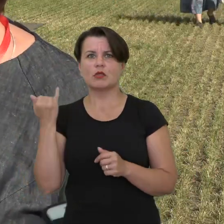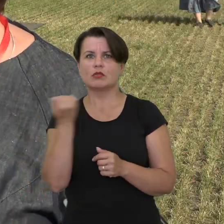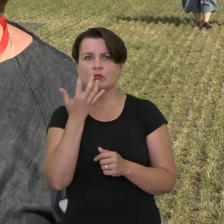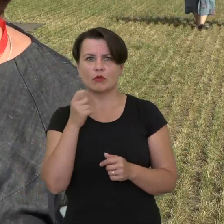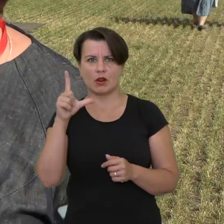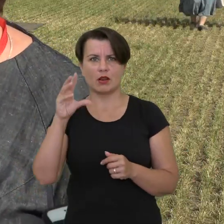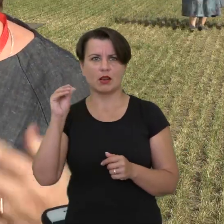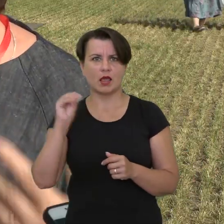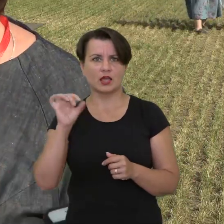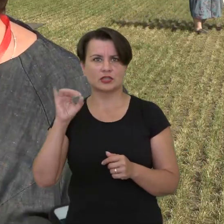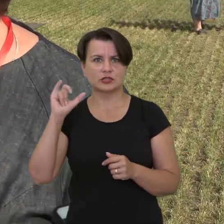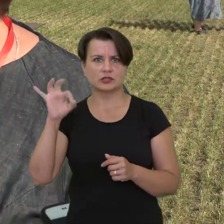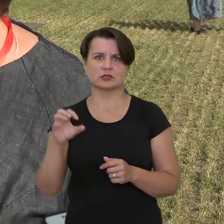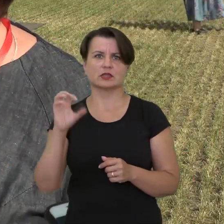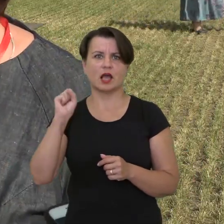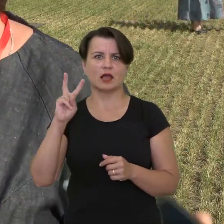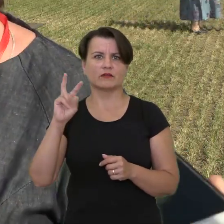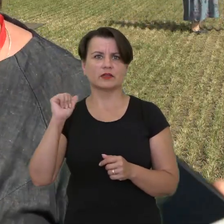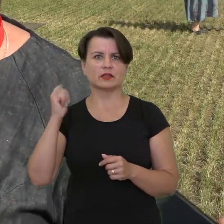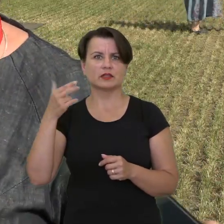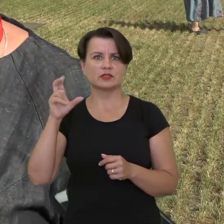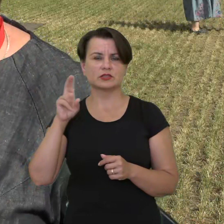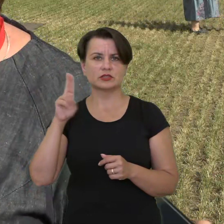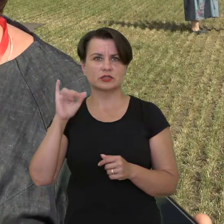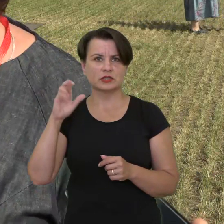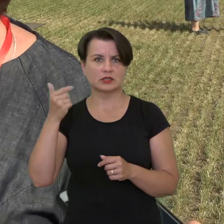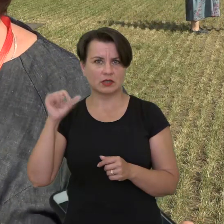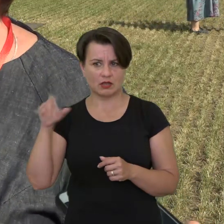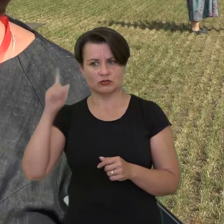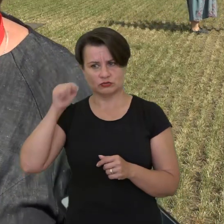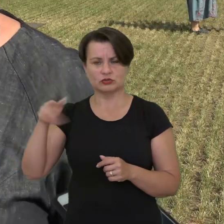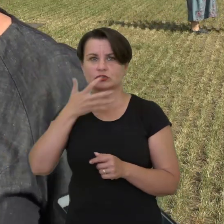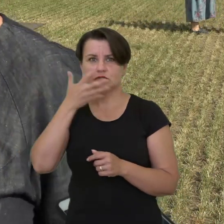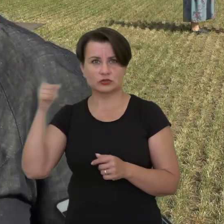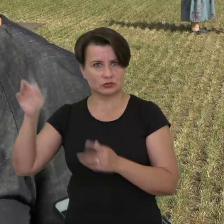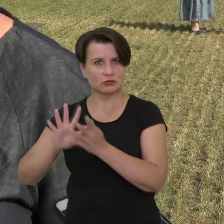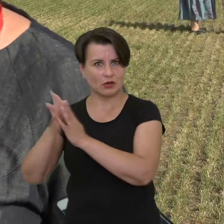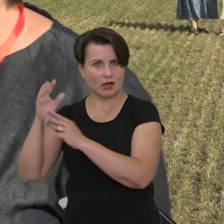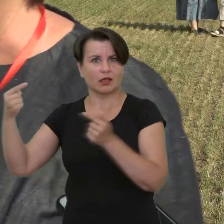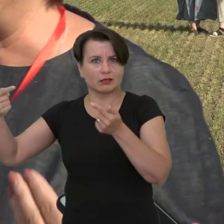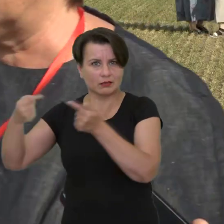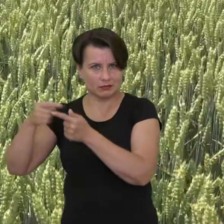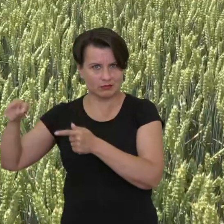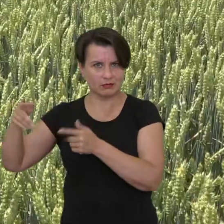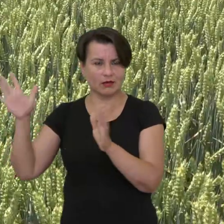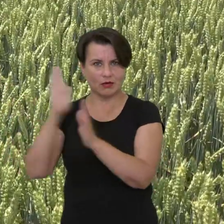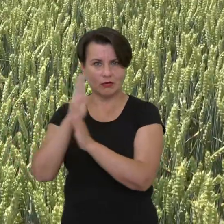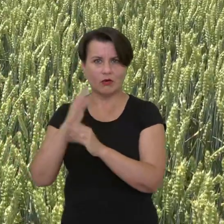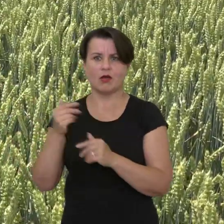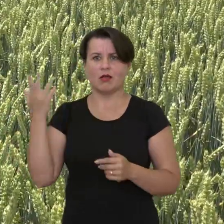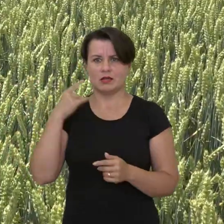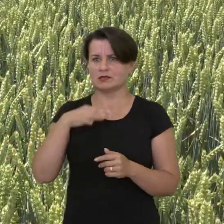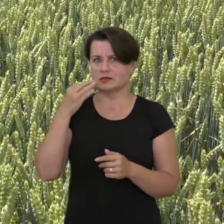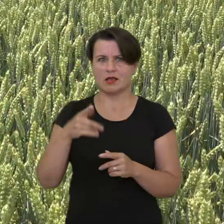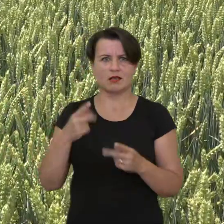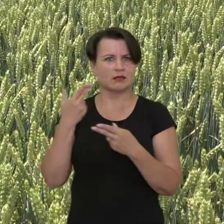ir avinžirniai, ar galime juos auginti, nes kaip žinome, tai vis tiek yra šiltesnio klimato augalai ir mes visada